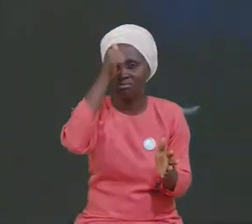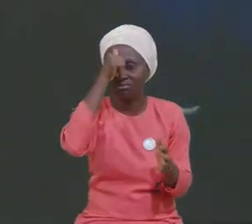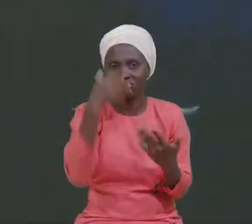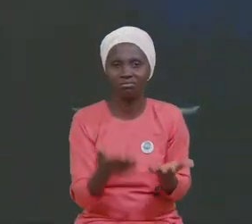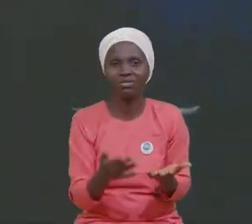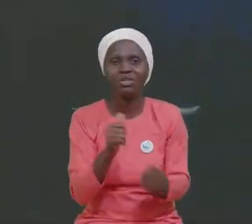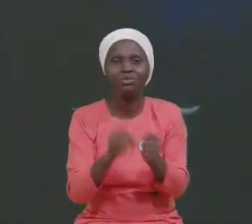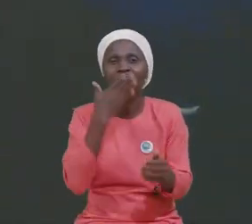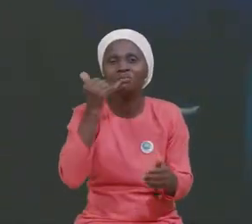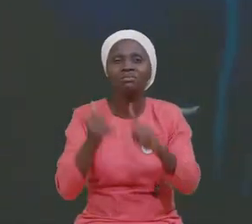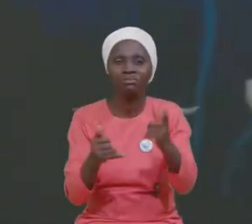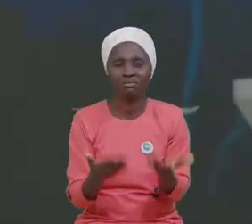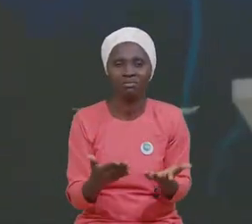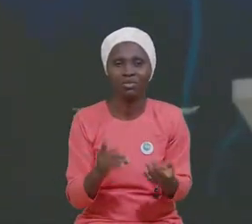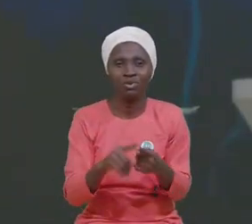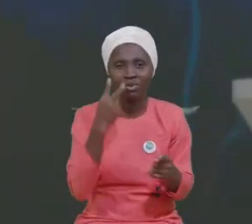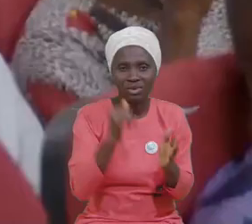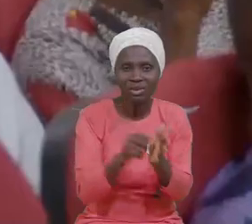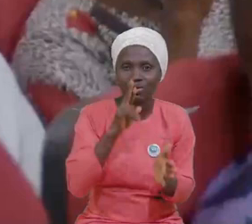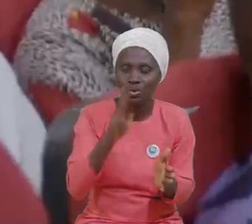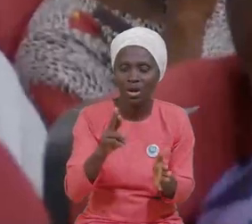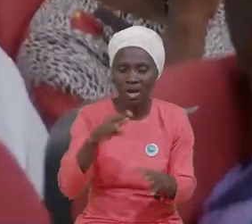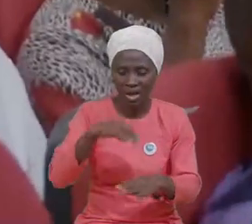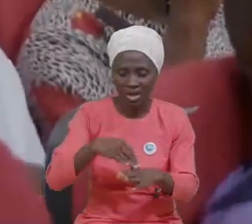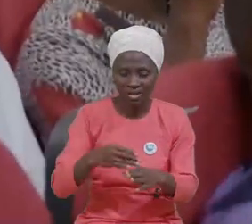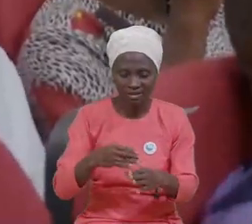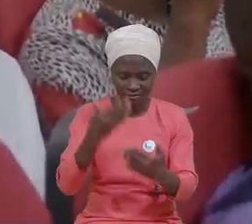ou que tu es à la queue, toujours à la queue. Lequel est mieux?